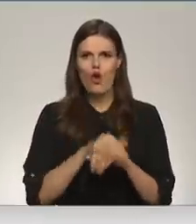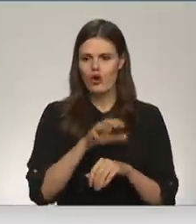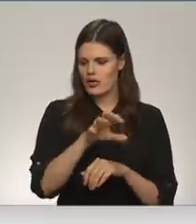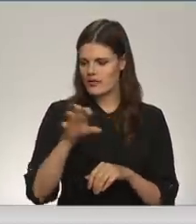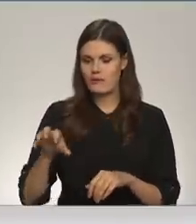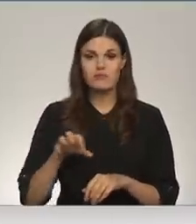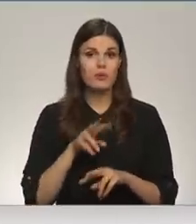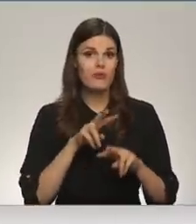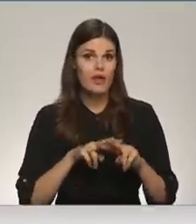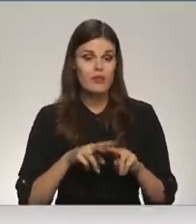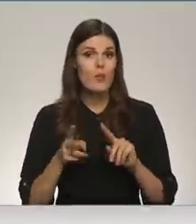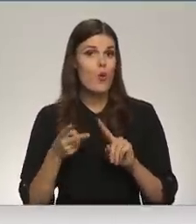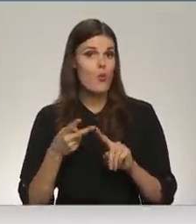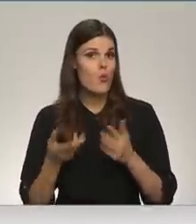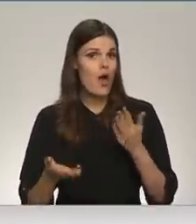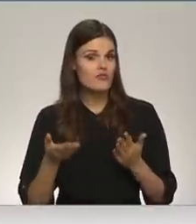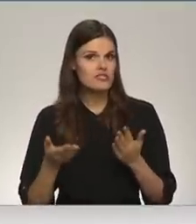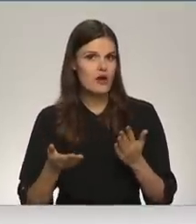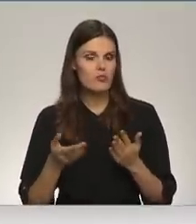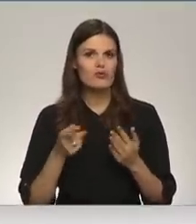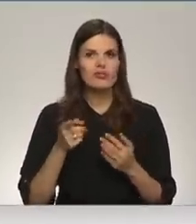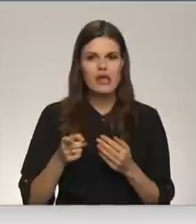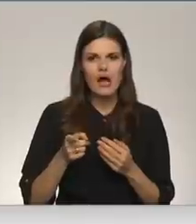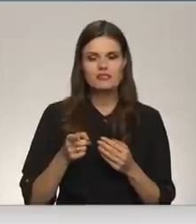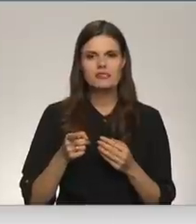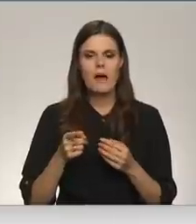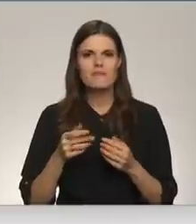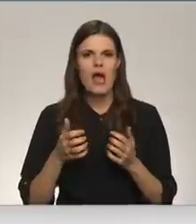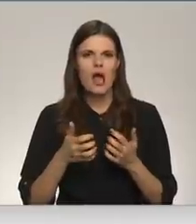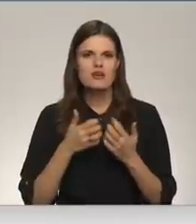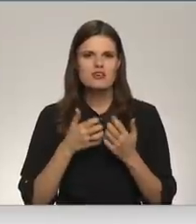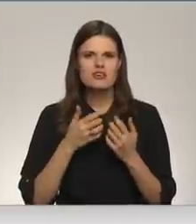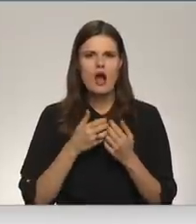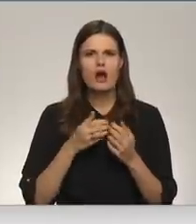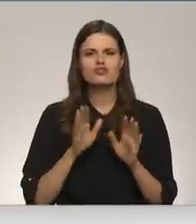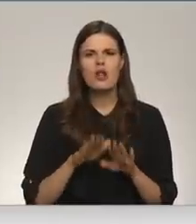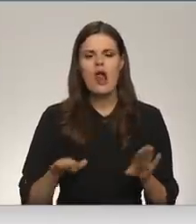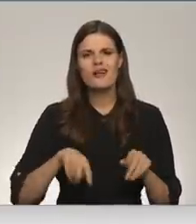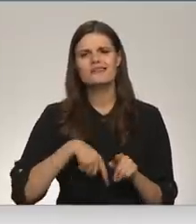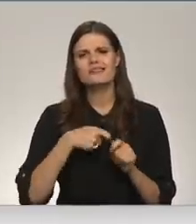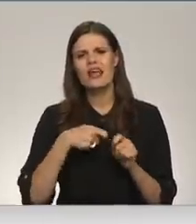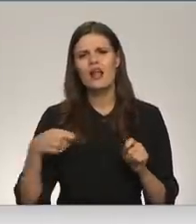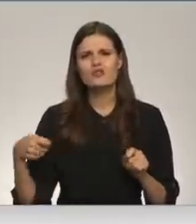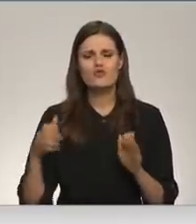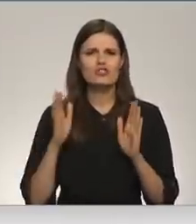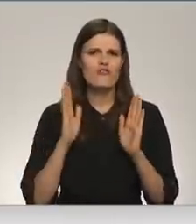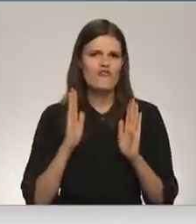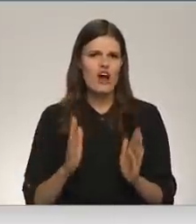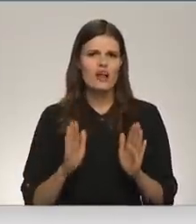punktiem. Otrs ir šāds diversantu karš, kas var ieilgt ļoti ilgstoši, kas var